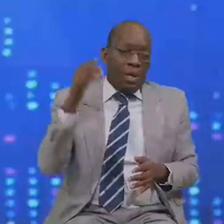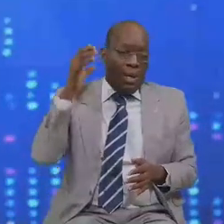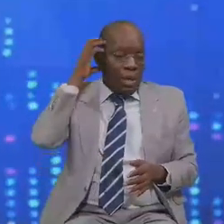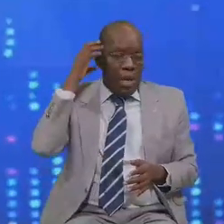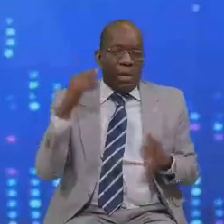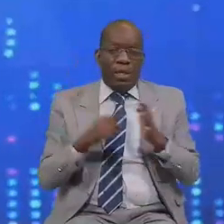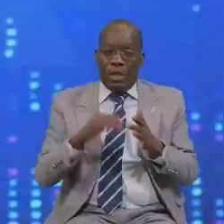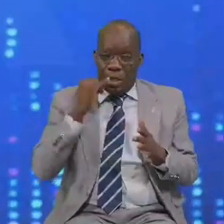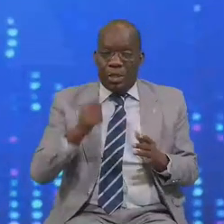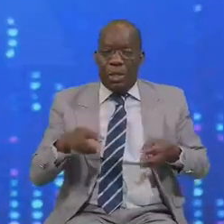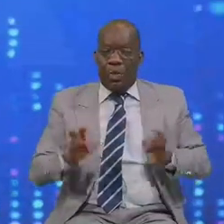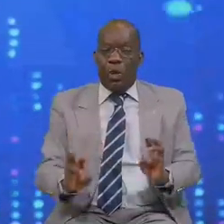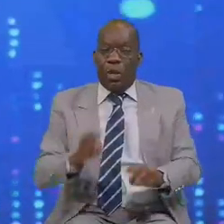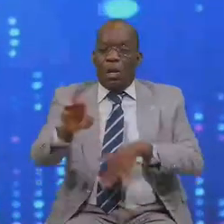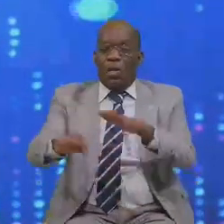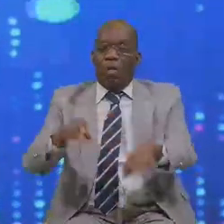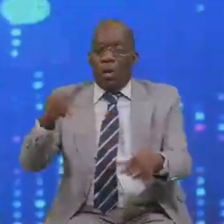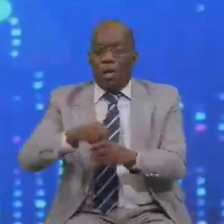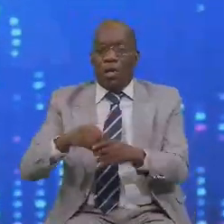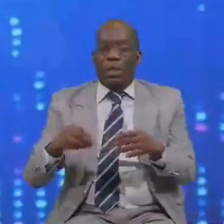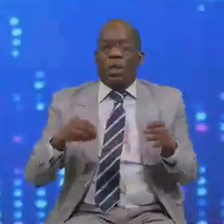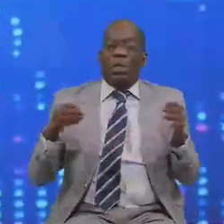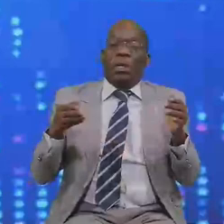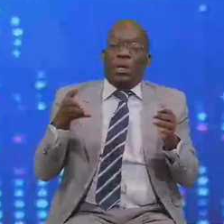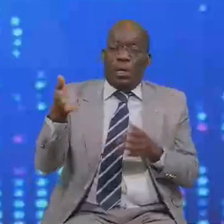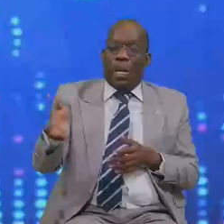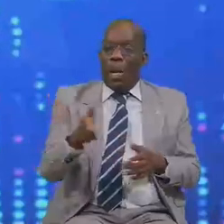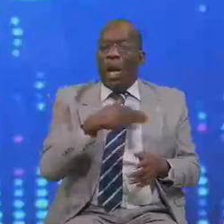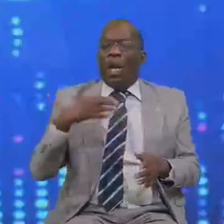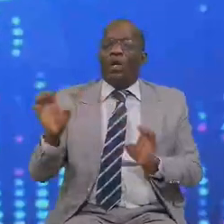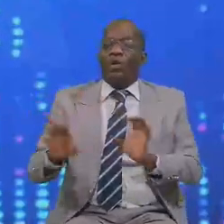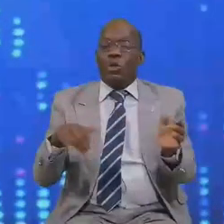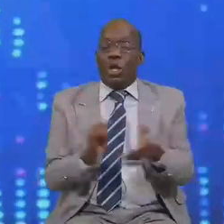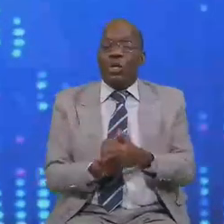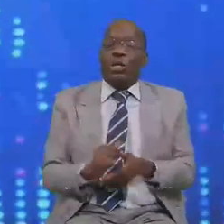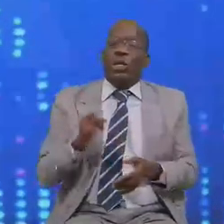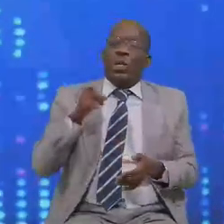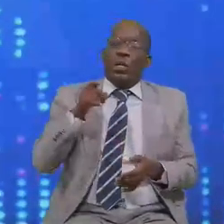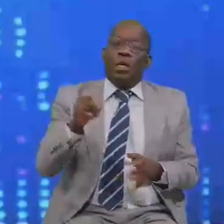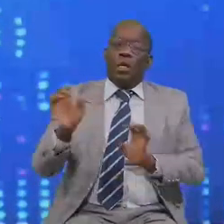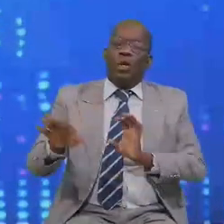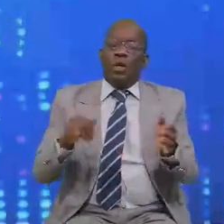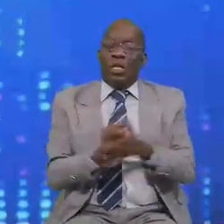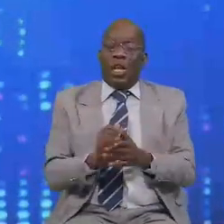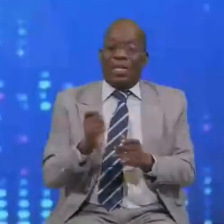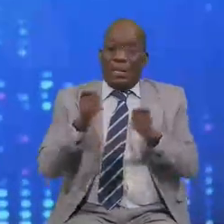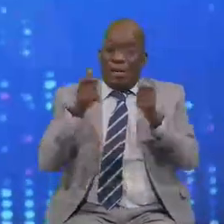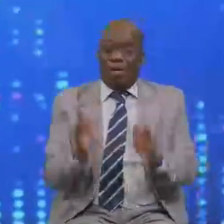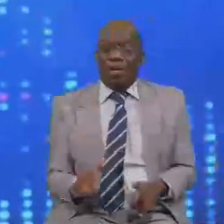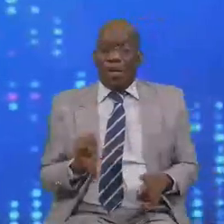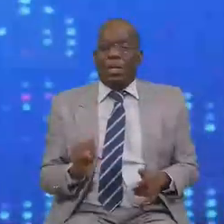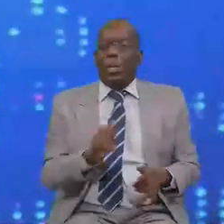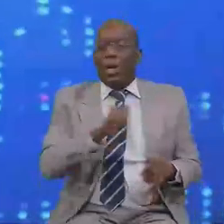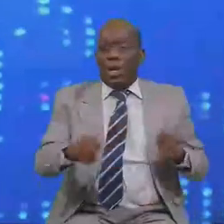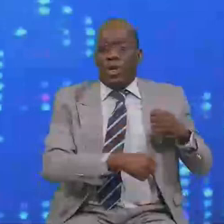chemin, marche-y. Et il le fait. Et il le fait immédiatement, un soldat. Il